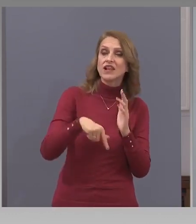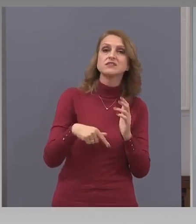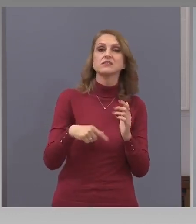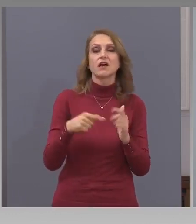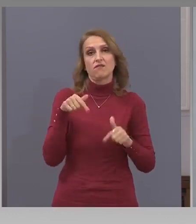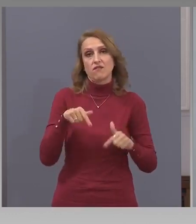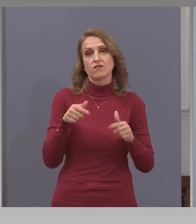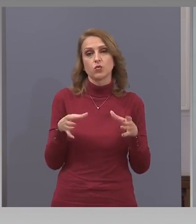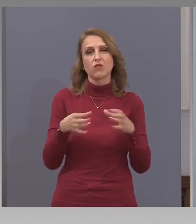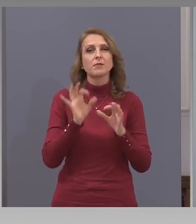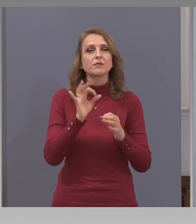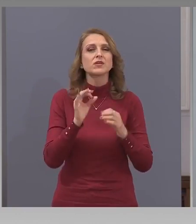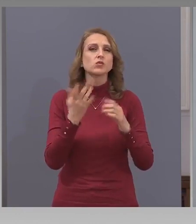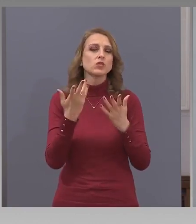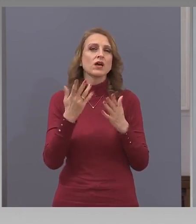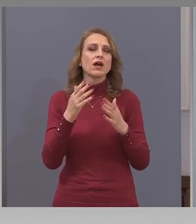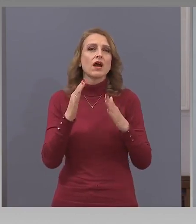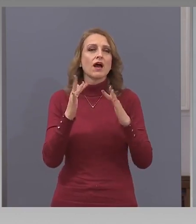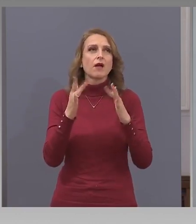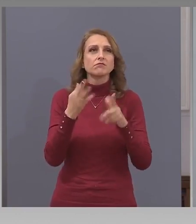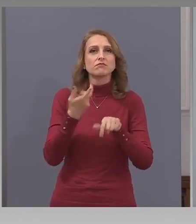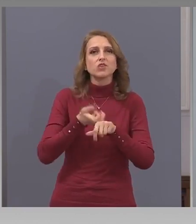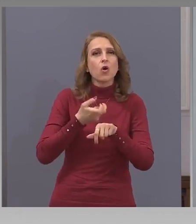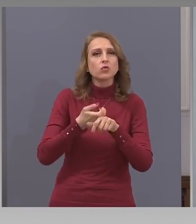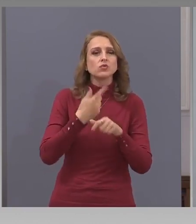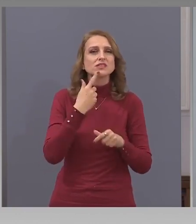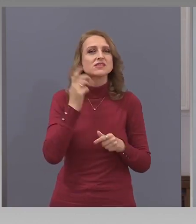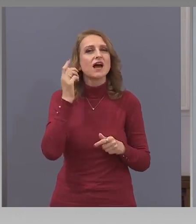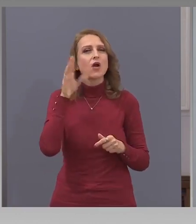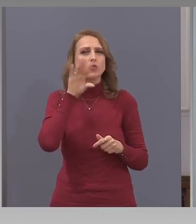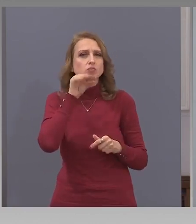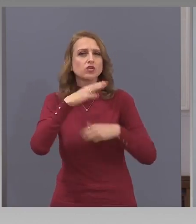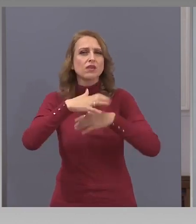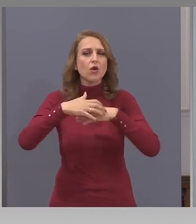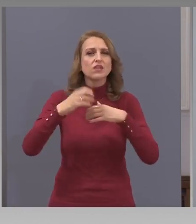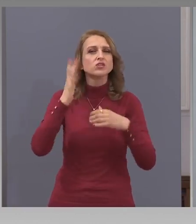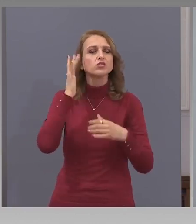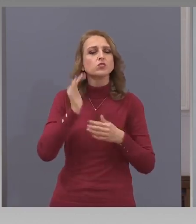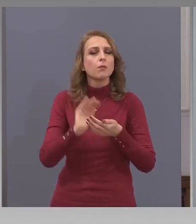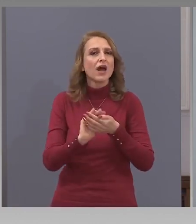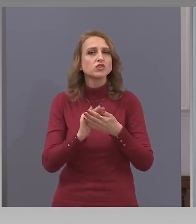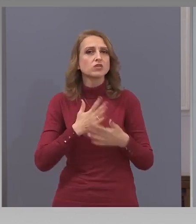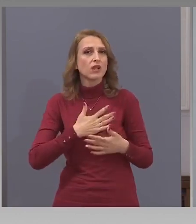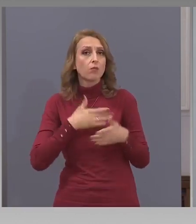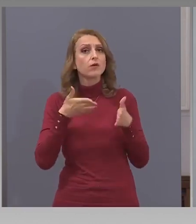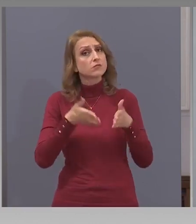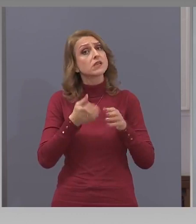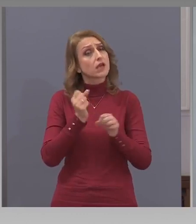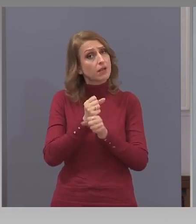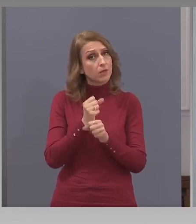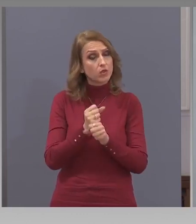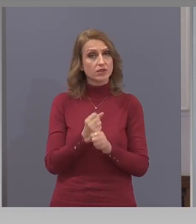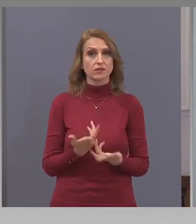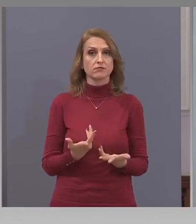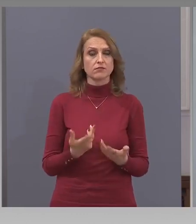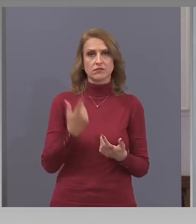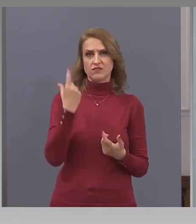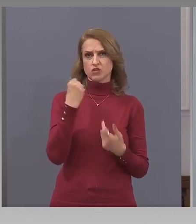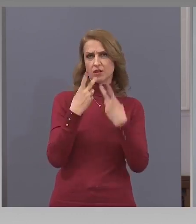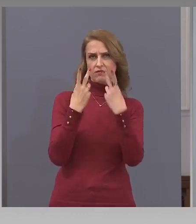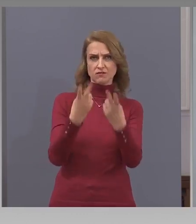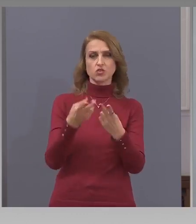любимци. Допълнихме за покрай една бензиностанция, минах вчера, кафето отвънка пълно с